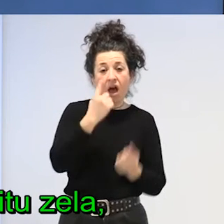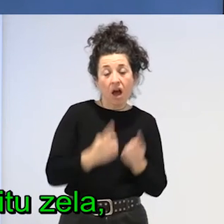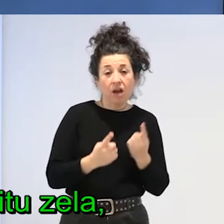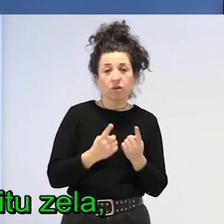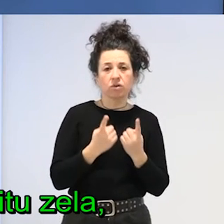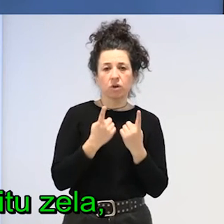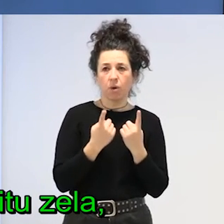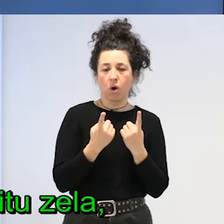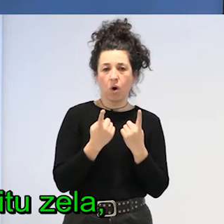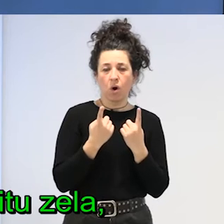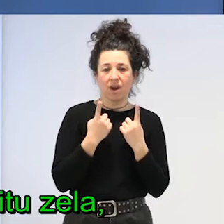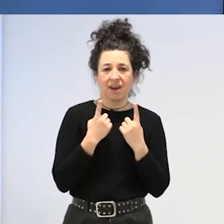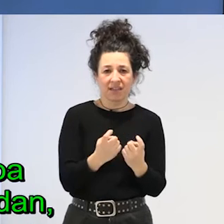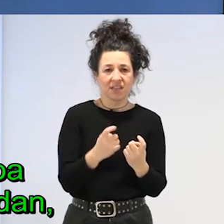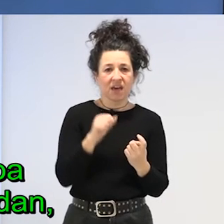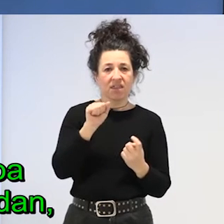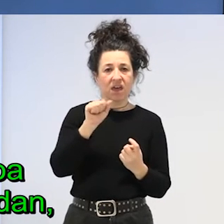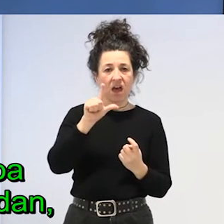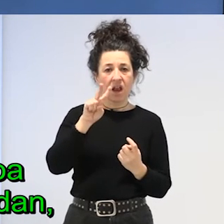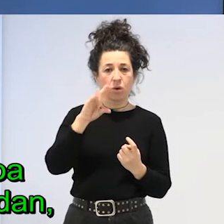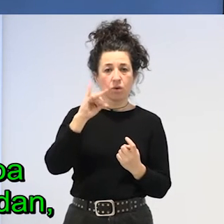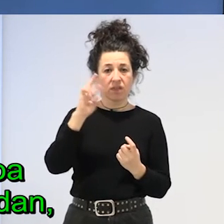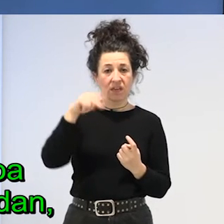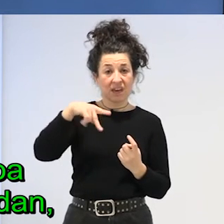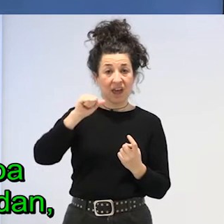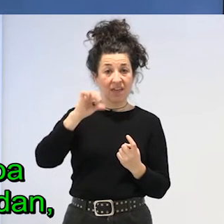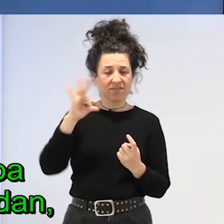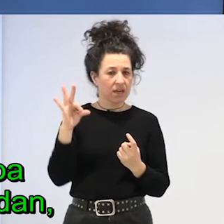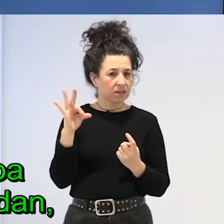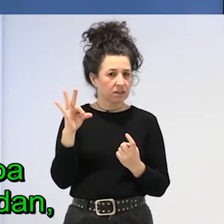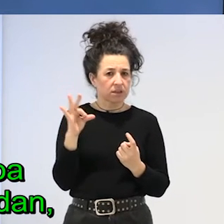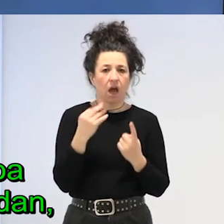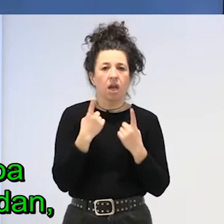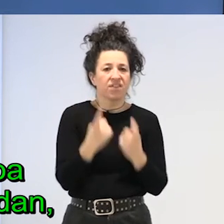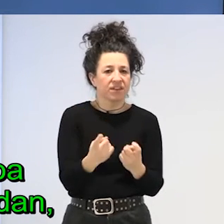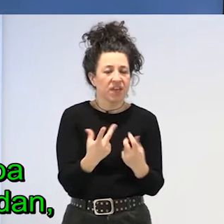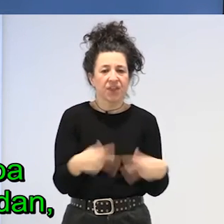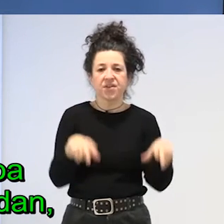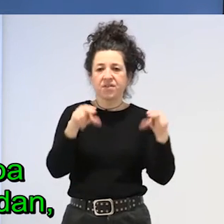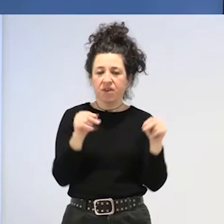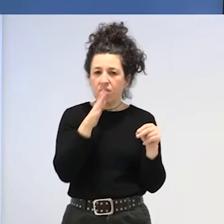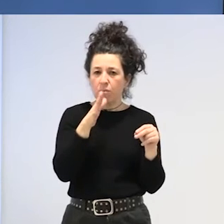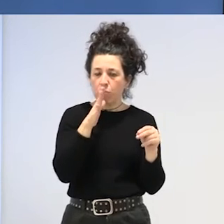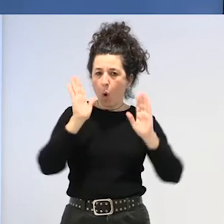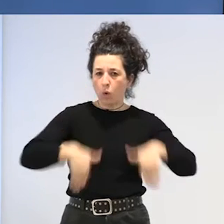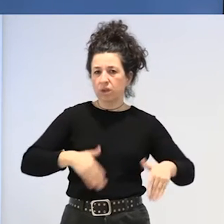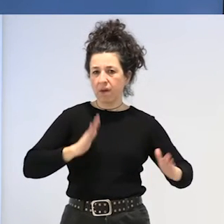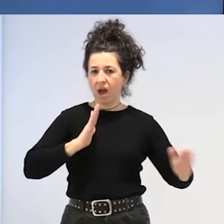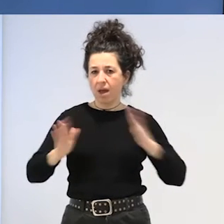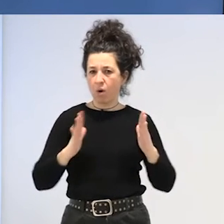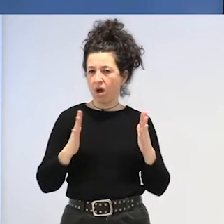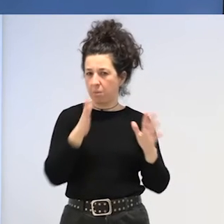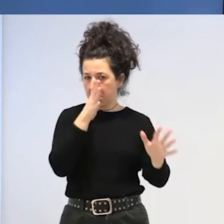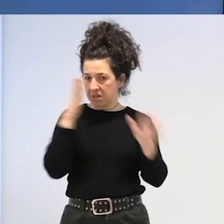antologien beharra amaitu zela, zeren emakumeek bide sendoa ireki dute azkenengo hamarkadan euren lanek